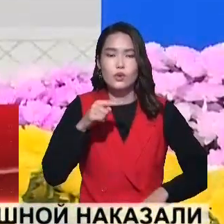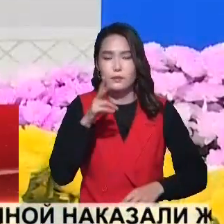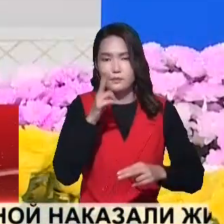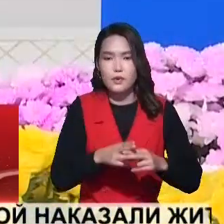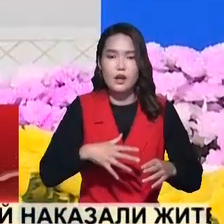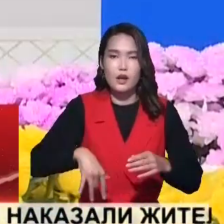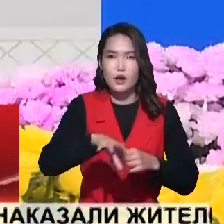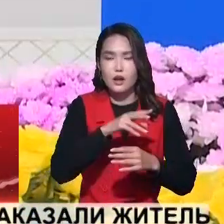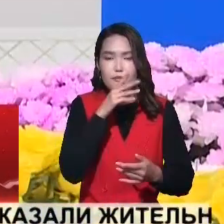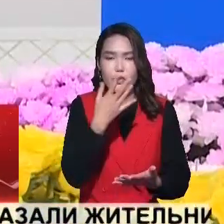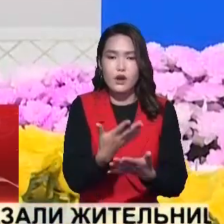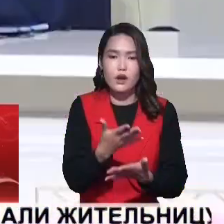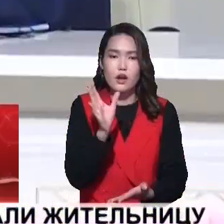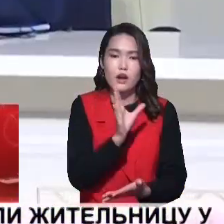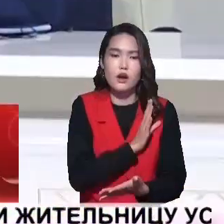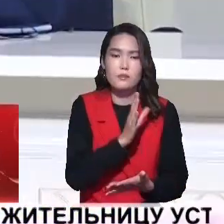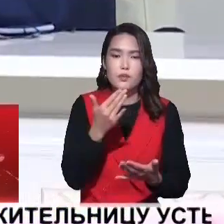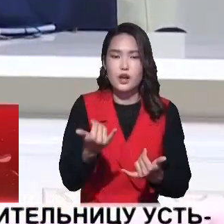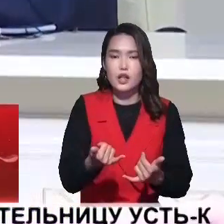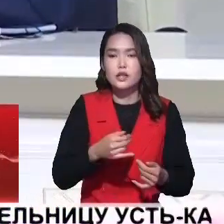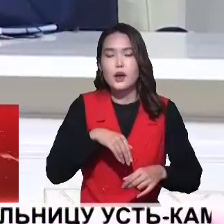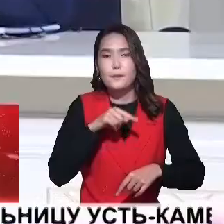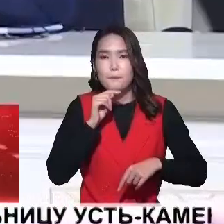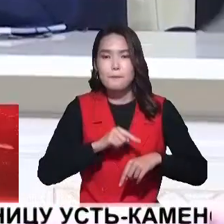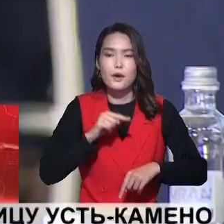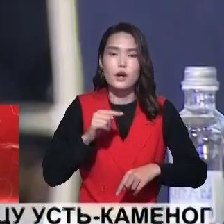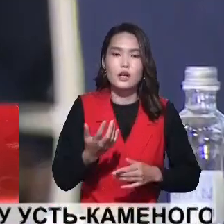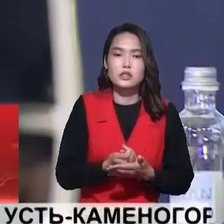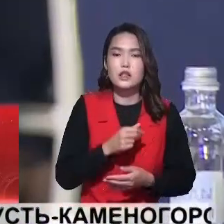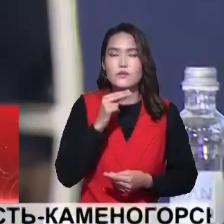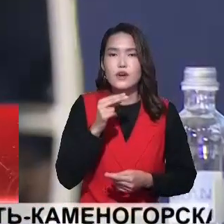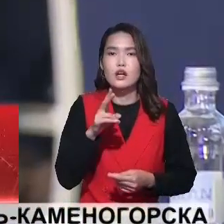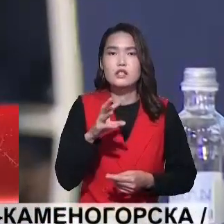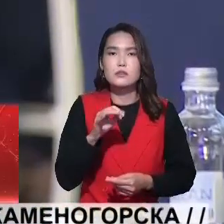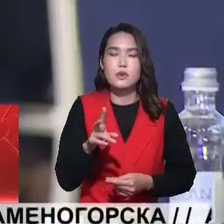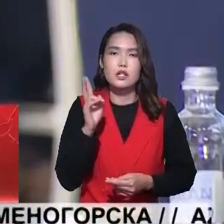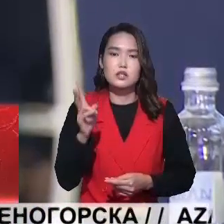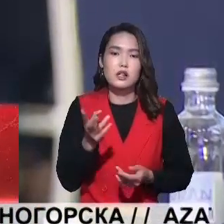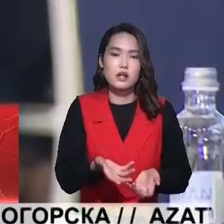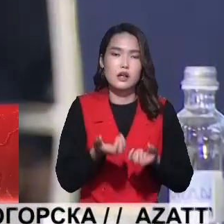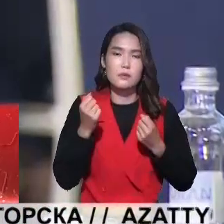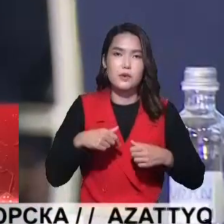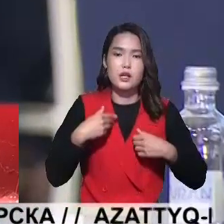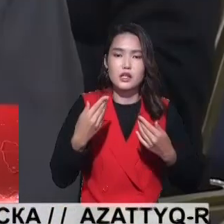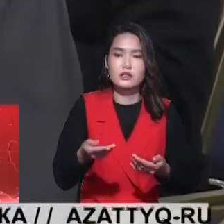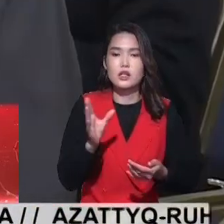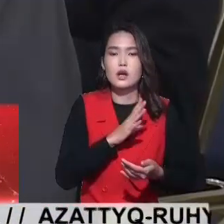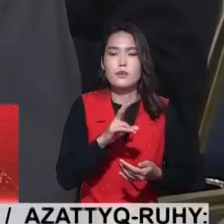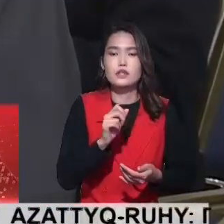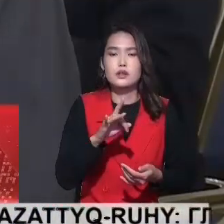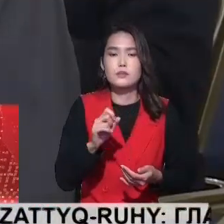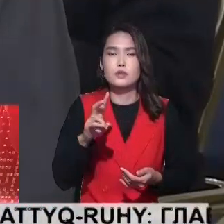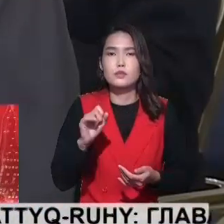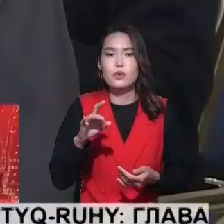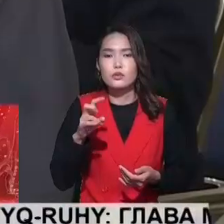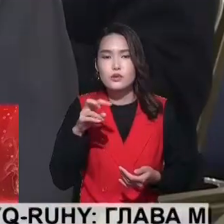ценностей. Статус посла съезда лидеров мировых и традиционных религий получил Димаш Кудайберген. Он, а также представители Вьетнама, Иерусалима, Мусульманского